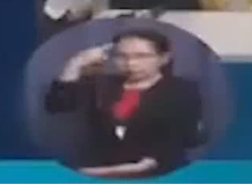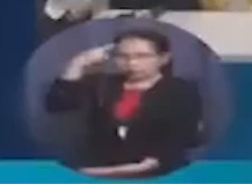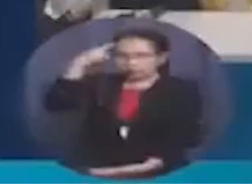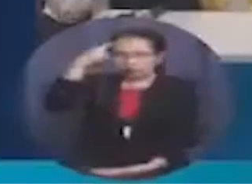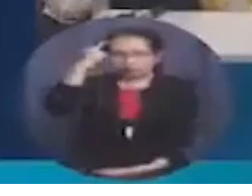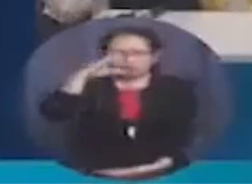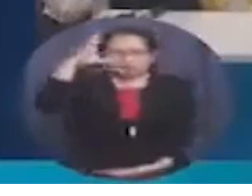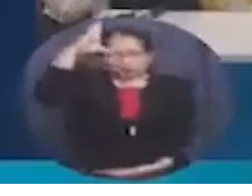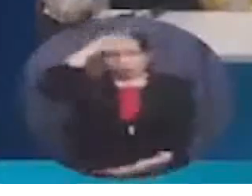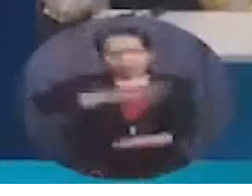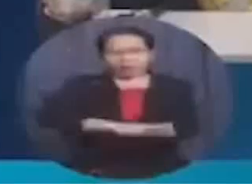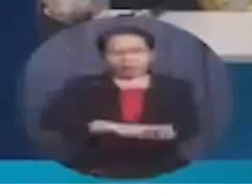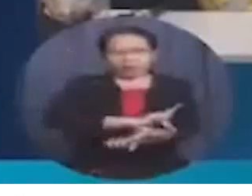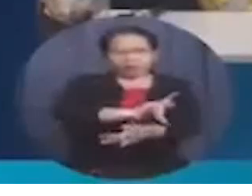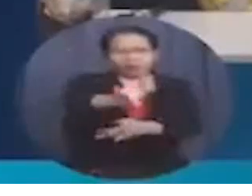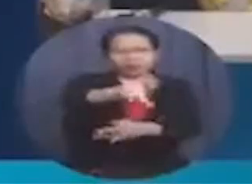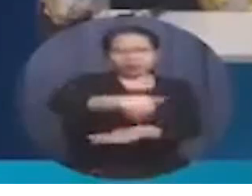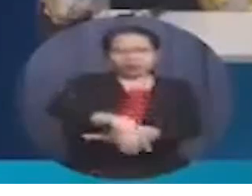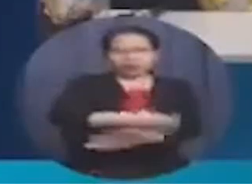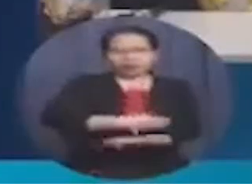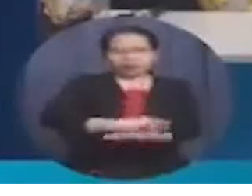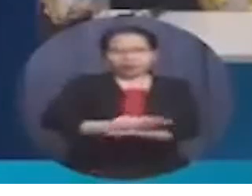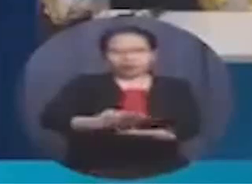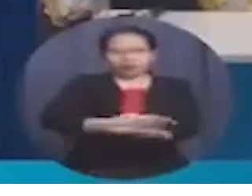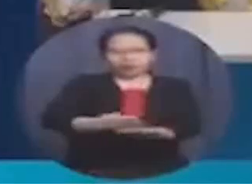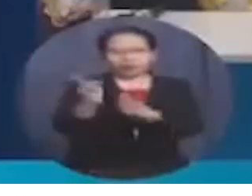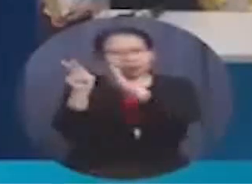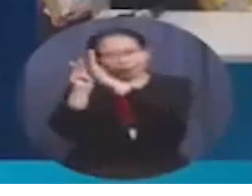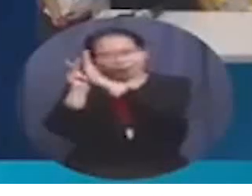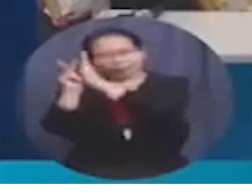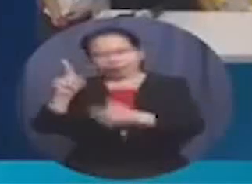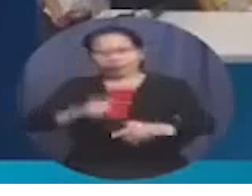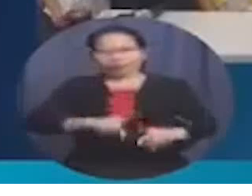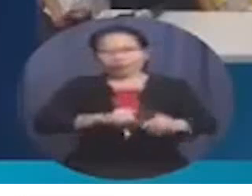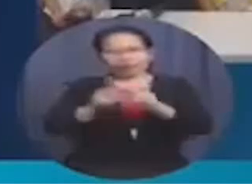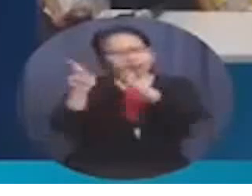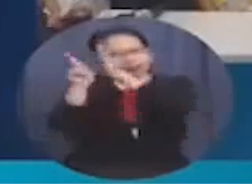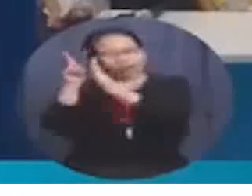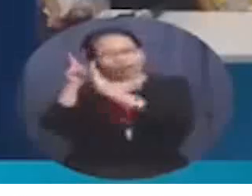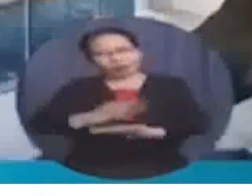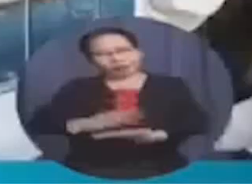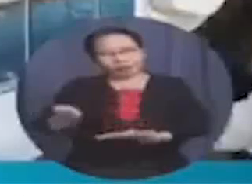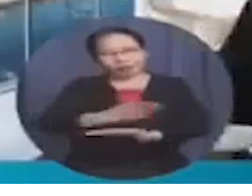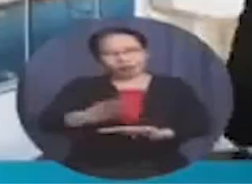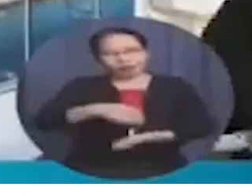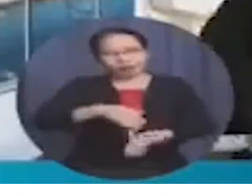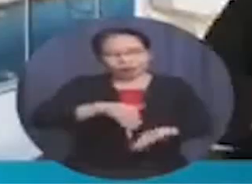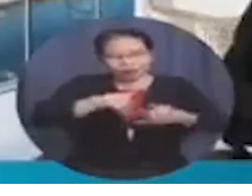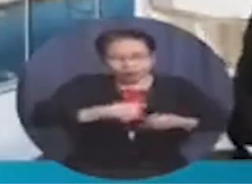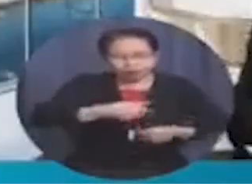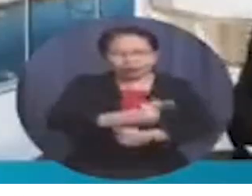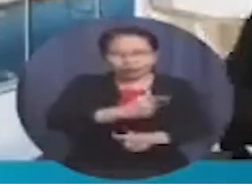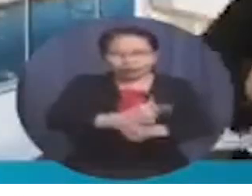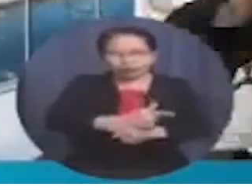nagpadala ng pera sa Pinas. Bumili ka ng kama. Tapos yung kama mo na binili mo sa pinagpagura ng